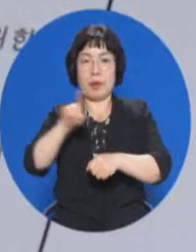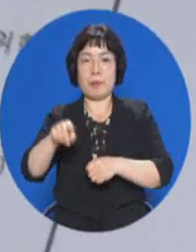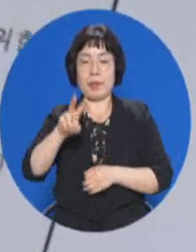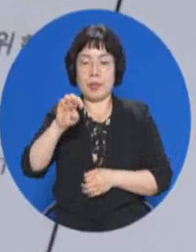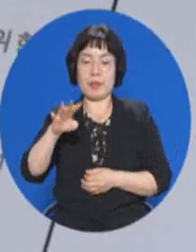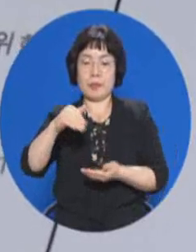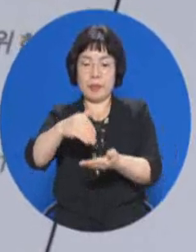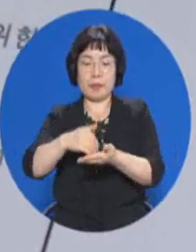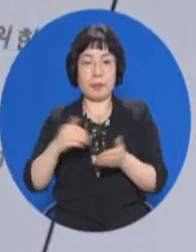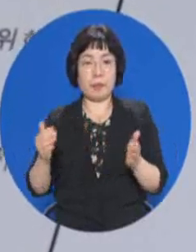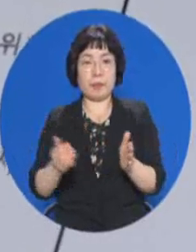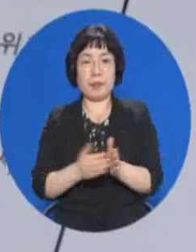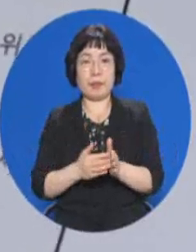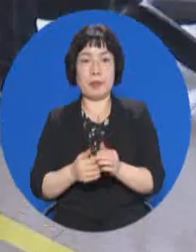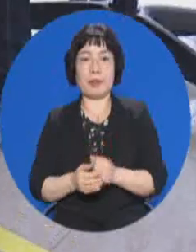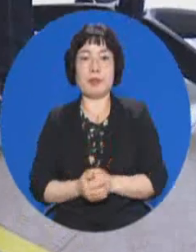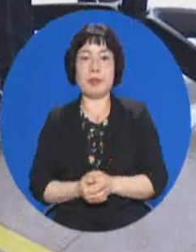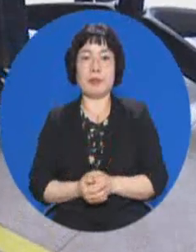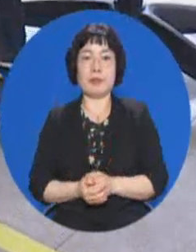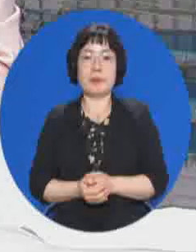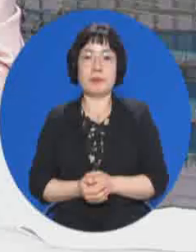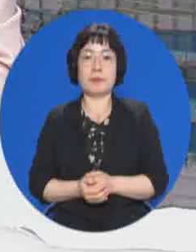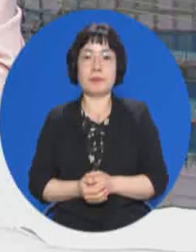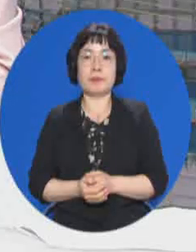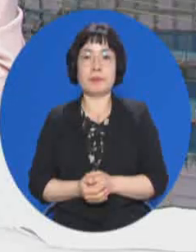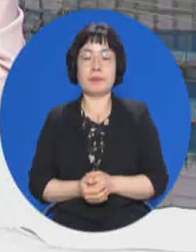124건이 신고됐습니다.